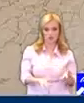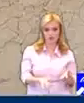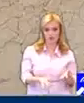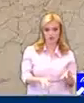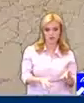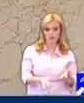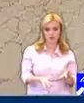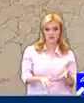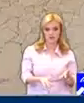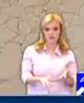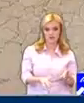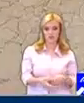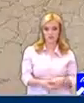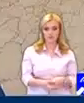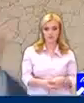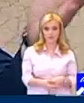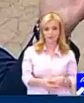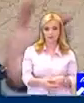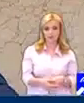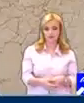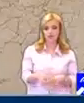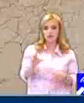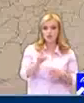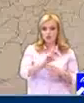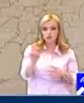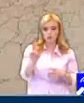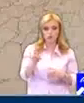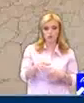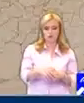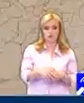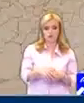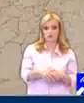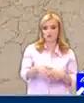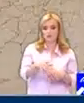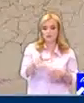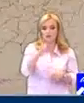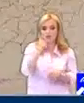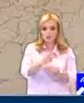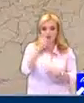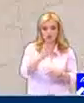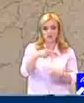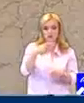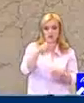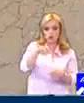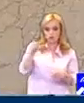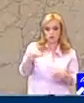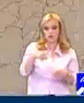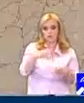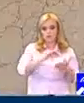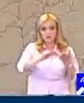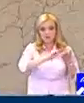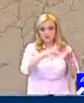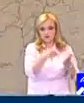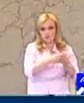de la Ministerul Afacerilor Interne. Nimeni nu a anulat libertatea de exprimare în Republica Moldova. Rugămintea mea